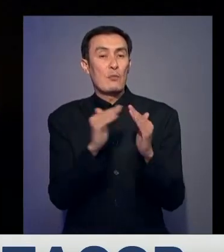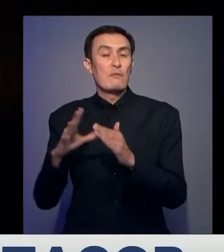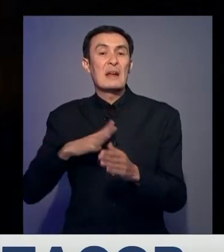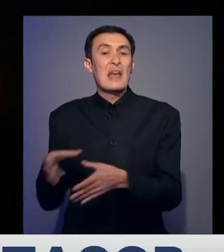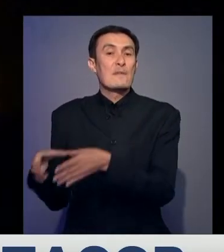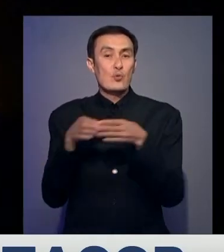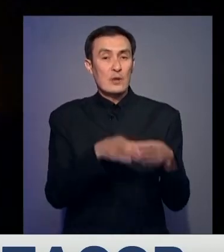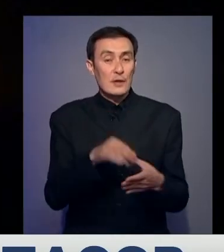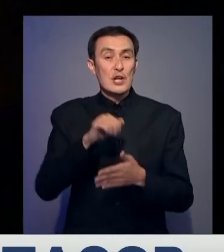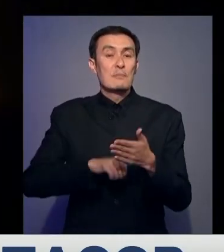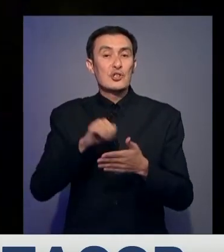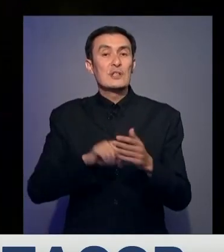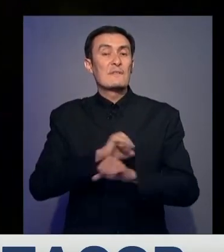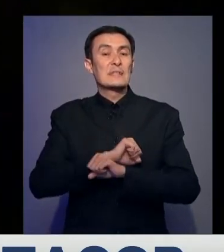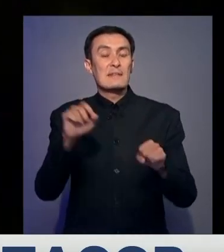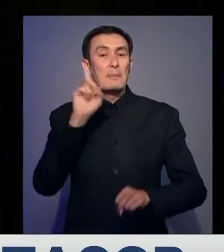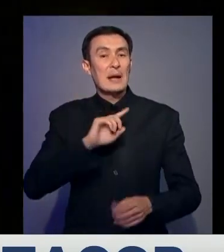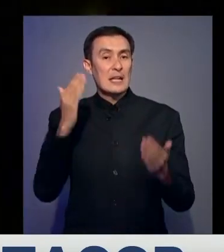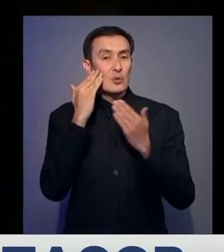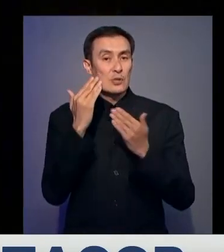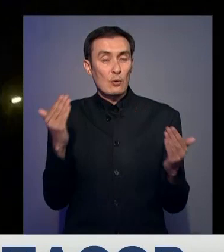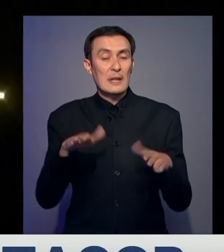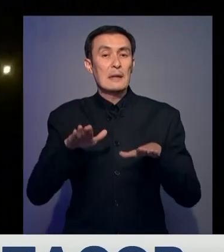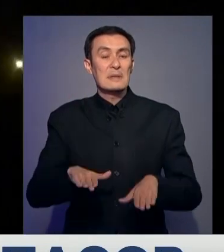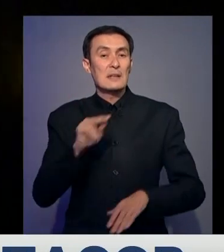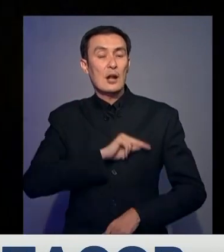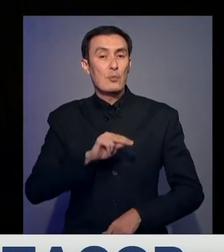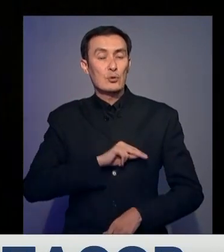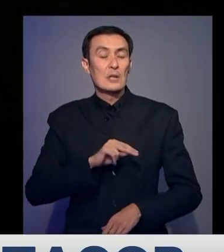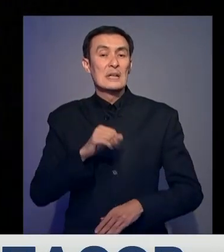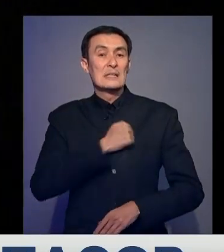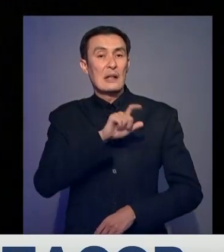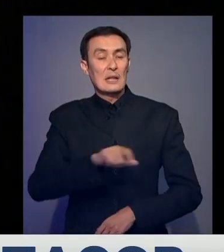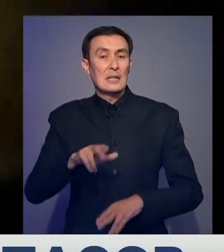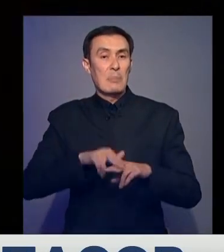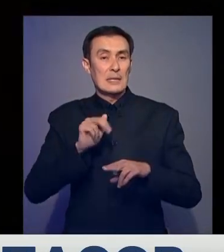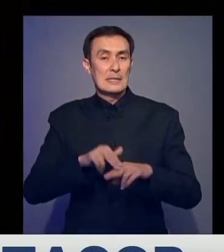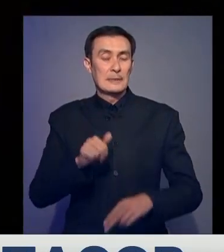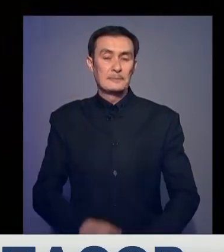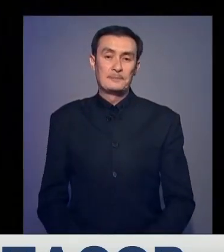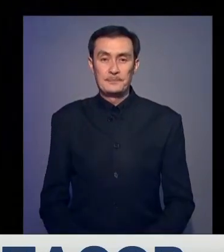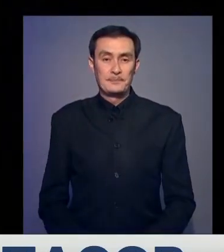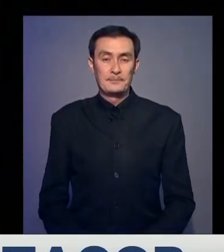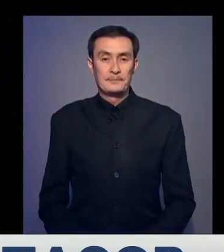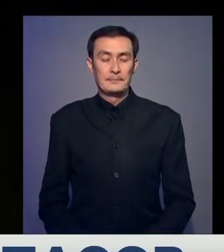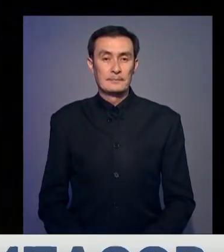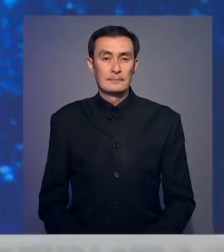были эвакуированы. Причина взрыва пока не установлена. На месте работают саперы и сотрудники полиции.